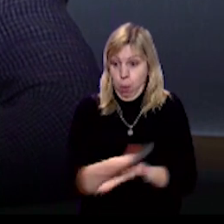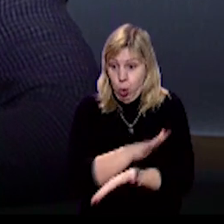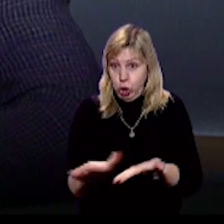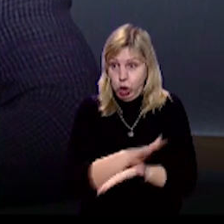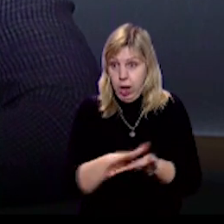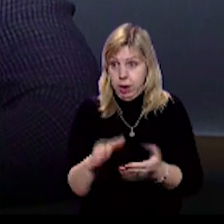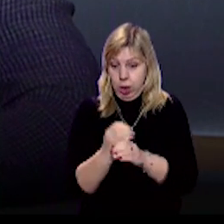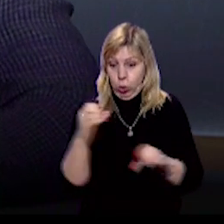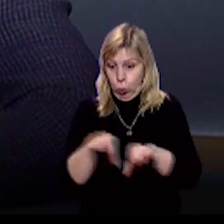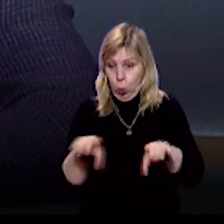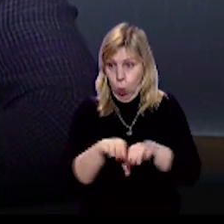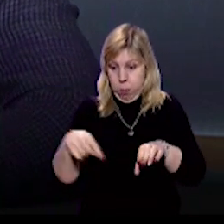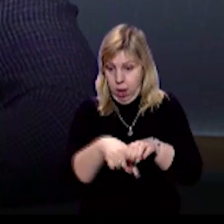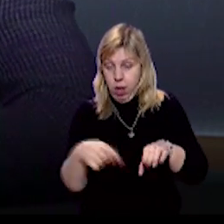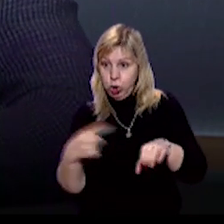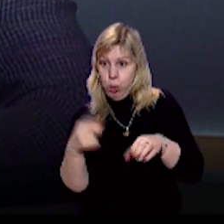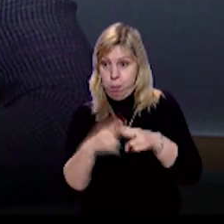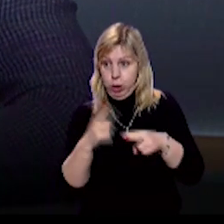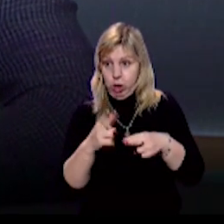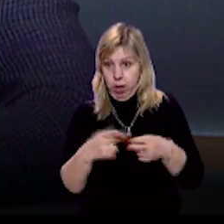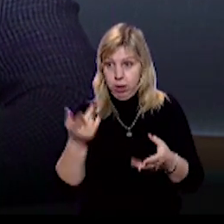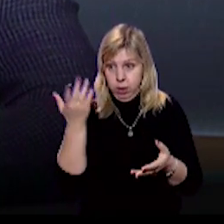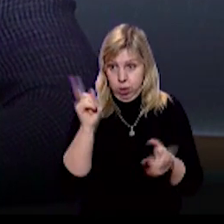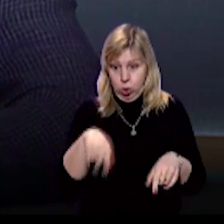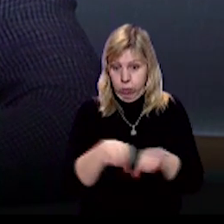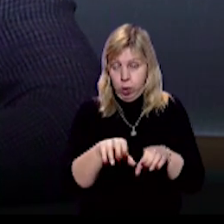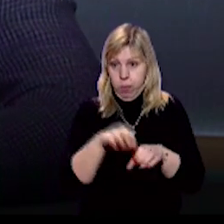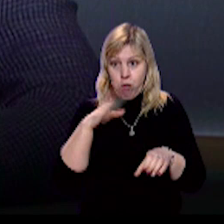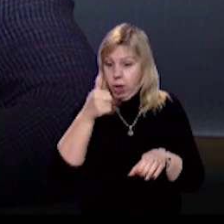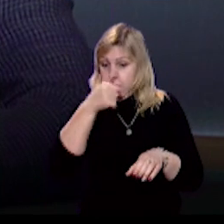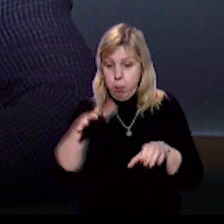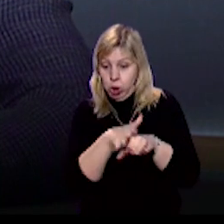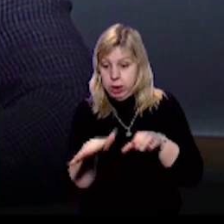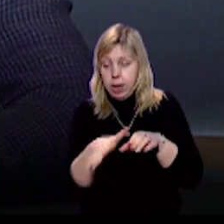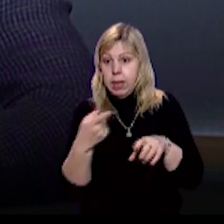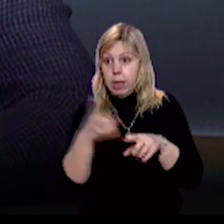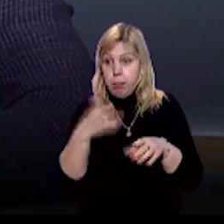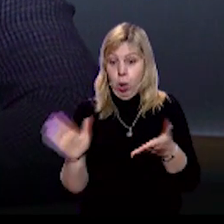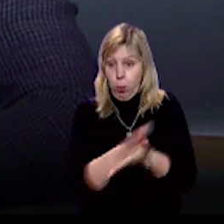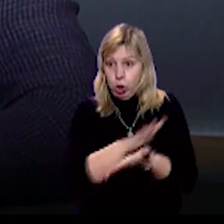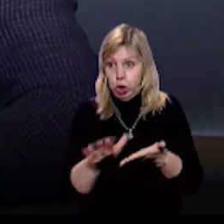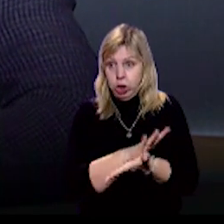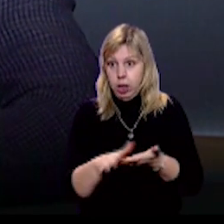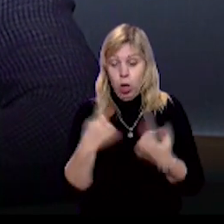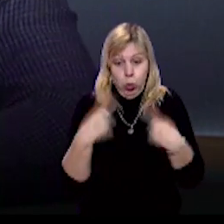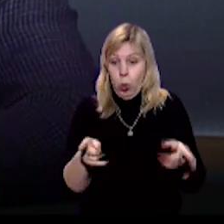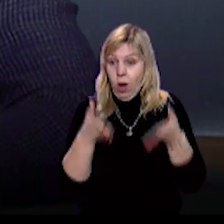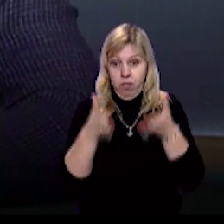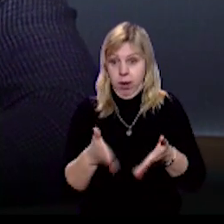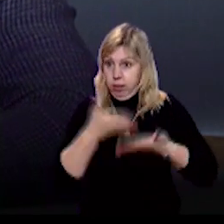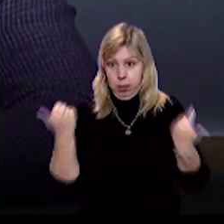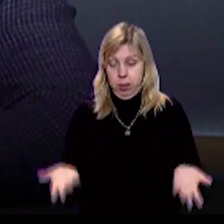прочищати цей затор, да? То, що сталося в трубі, вода не може стікати, це треба прочищати. Другого варіанта